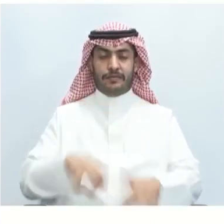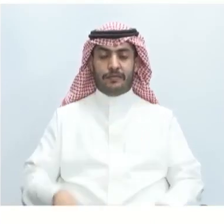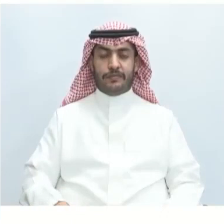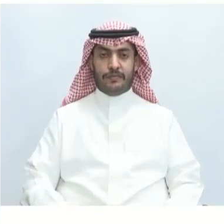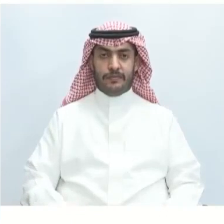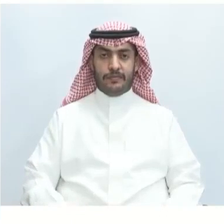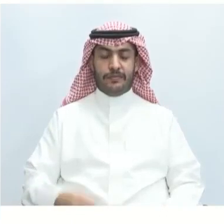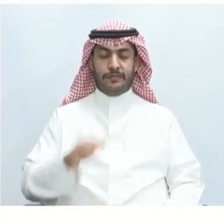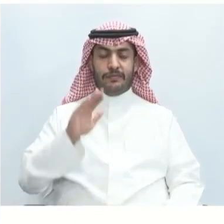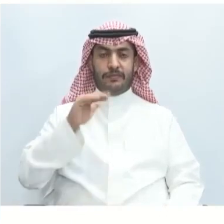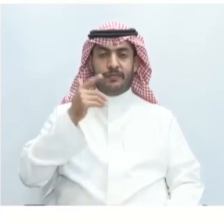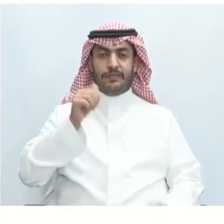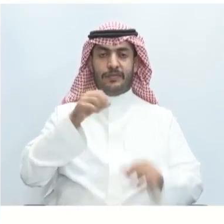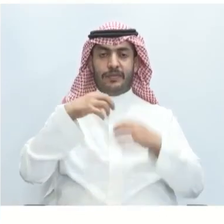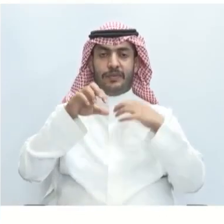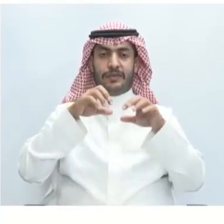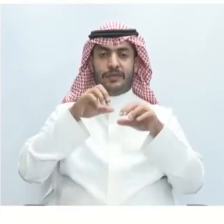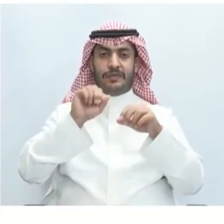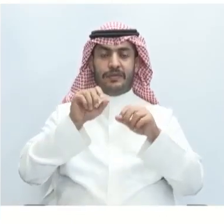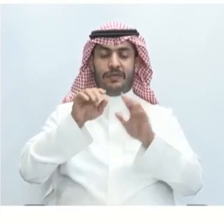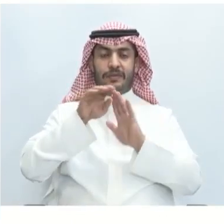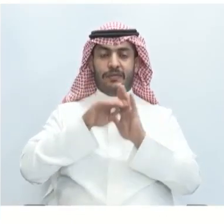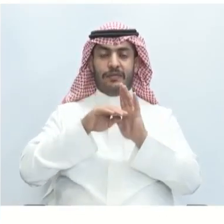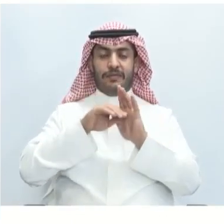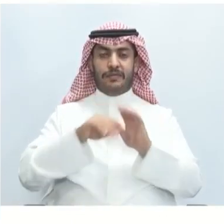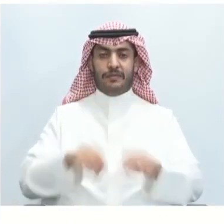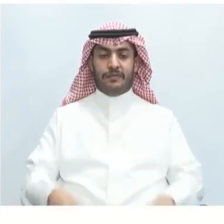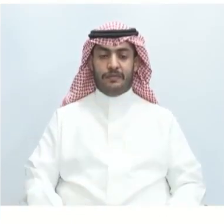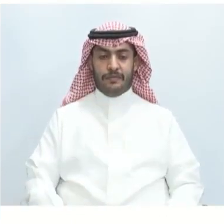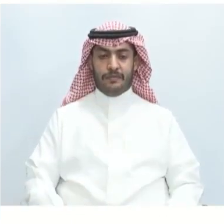سيكون ذلك مقسم على هذه الوجهات